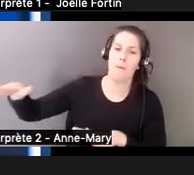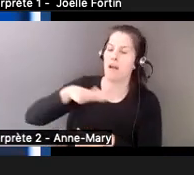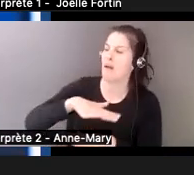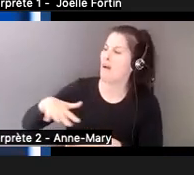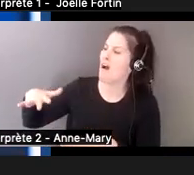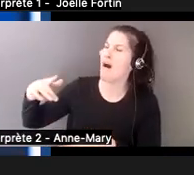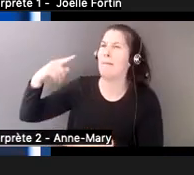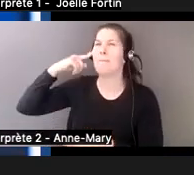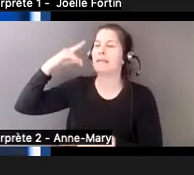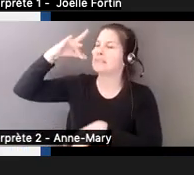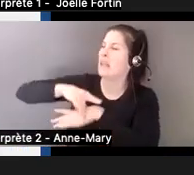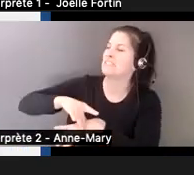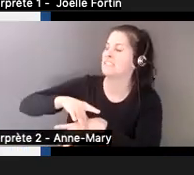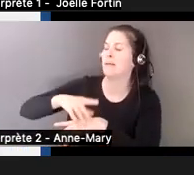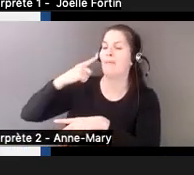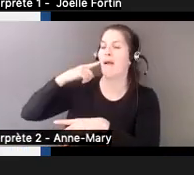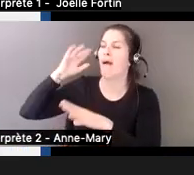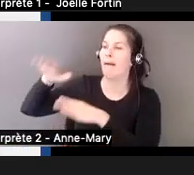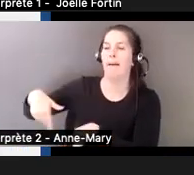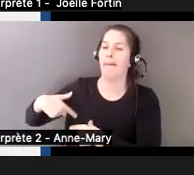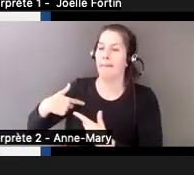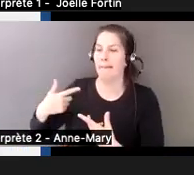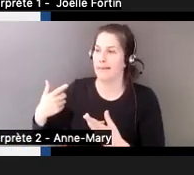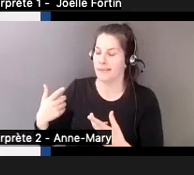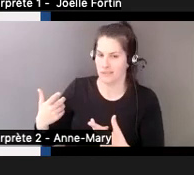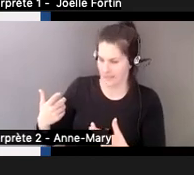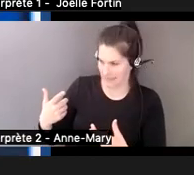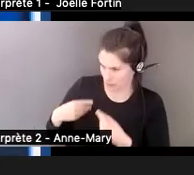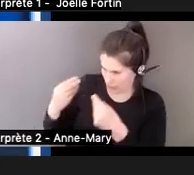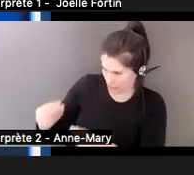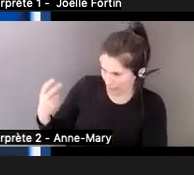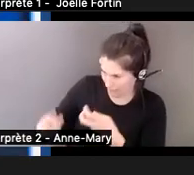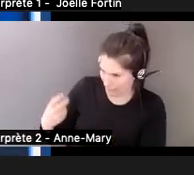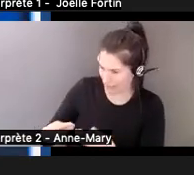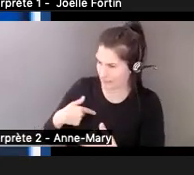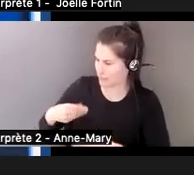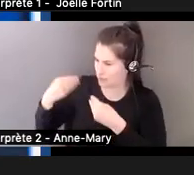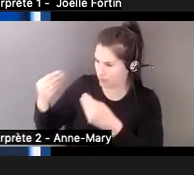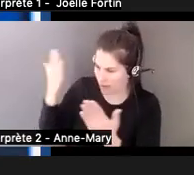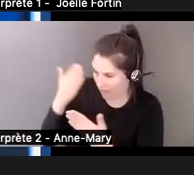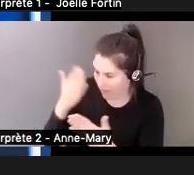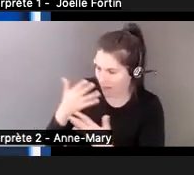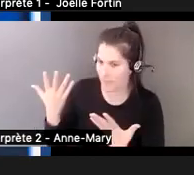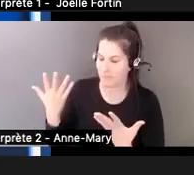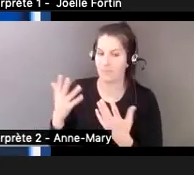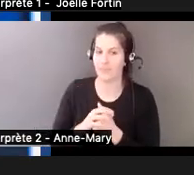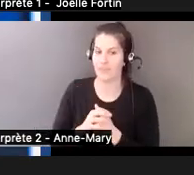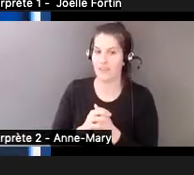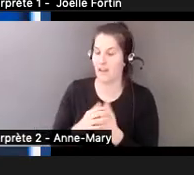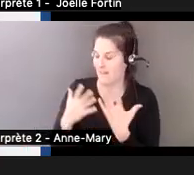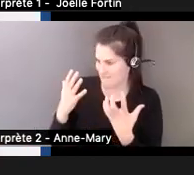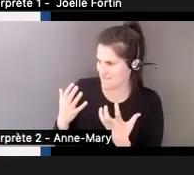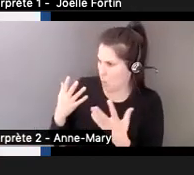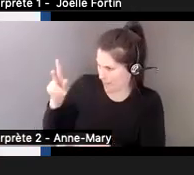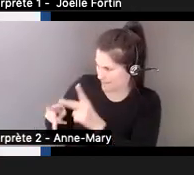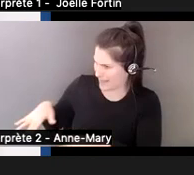personnes atteintes de la maladie? Ça vous préoccupe? Hein? La perception que les gens ont de la maladie, vous voulez que les gens vous perçoivent comme des